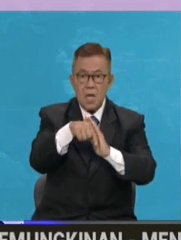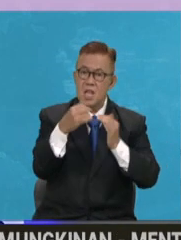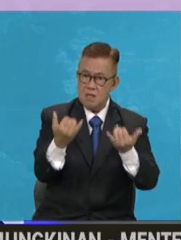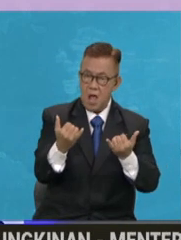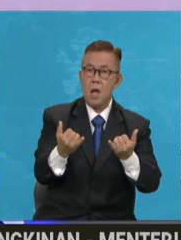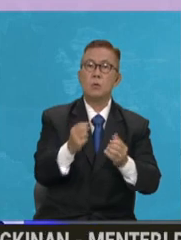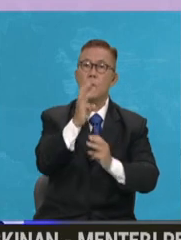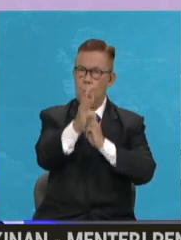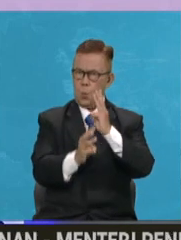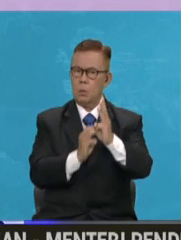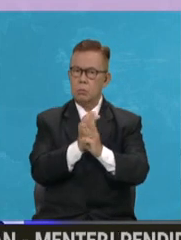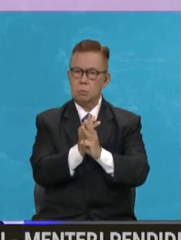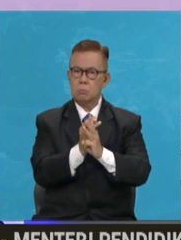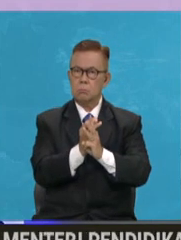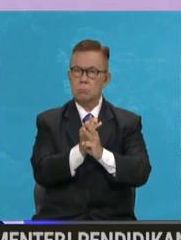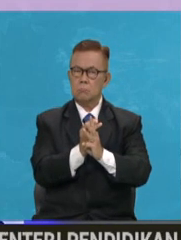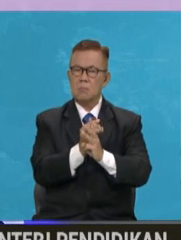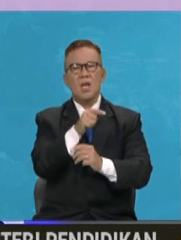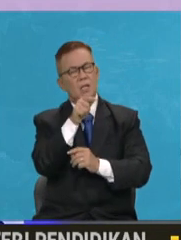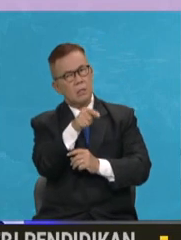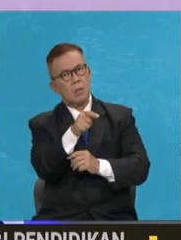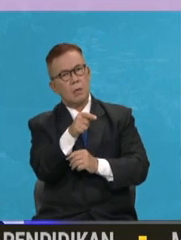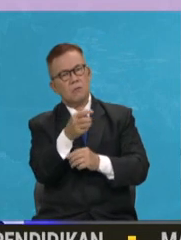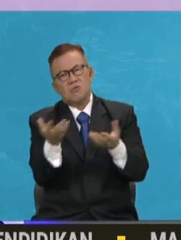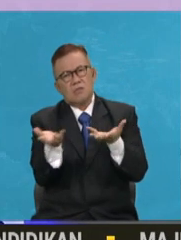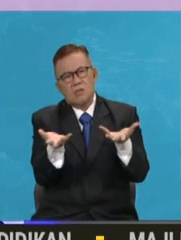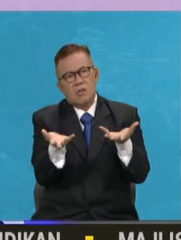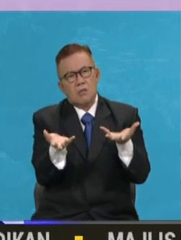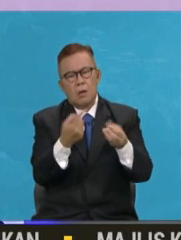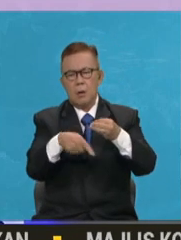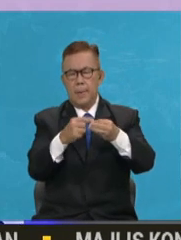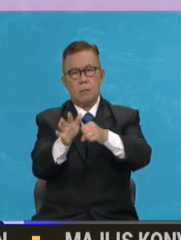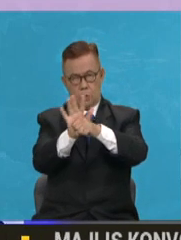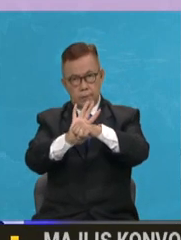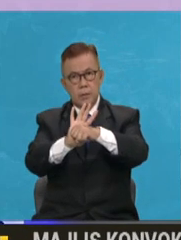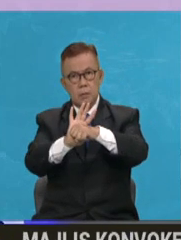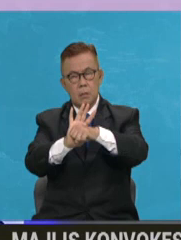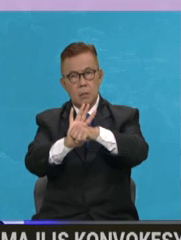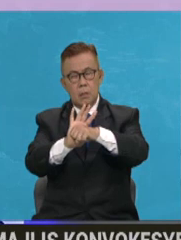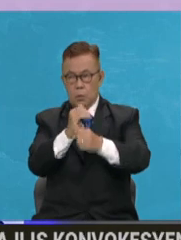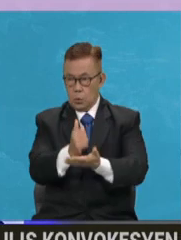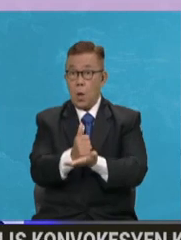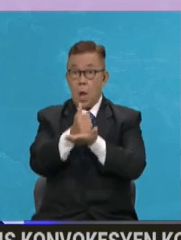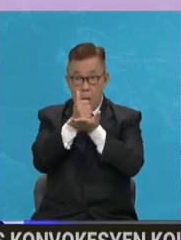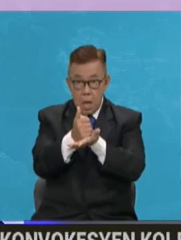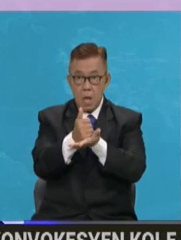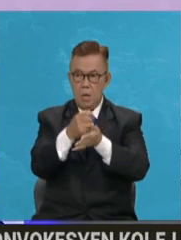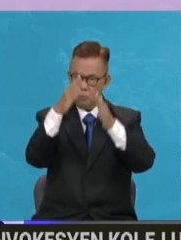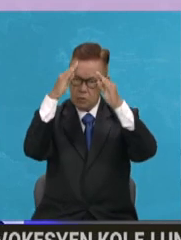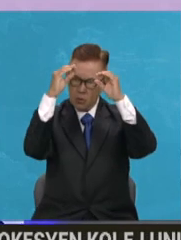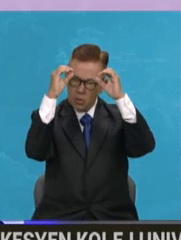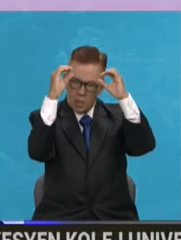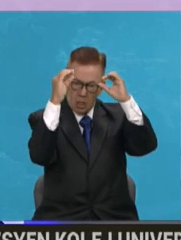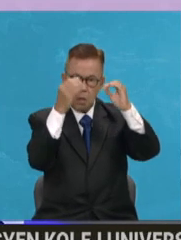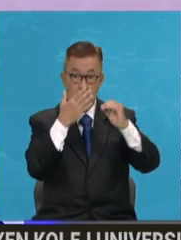globalisasi cabaran-cabaran berkenaan seperti penularan pandemik membolehkan para guru untuk menjadi lebih kreatif